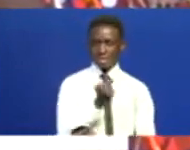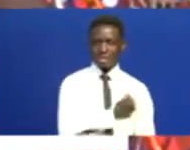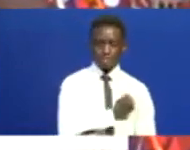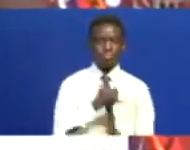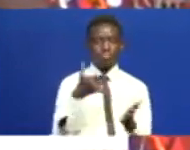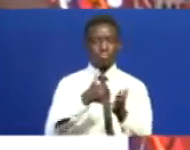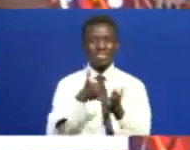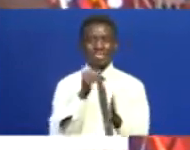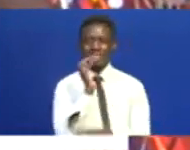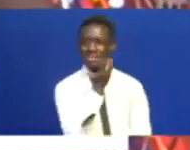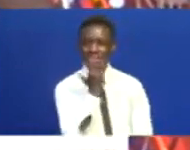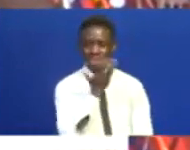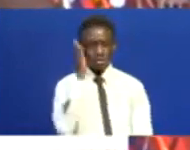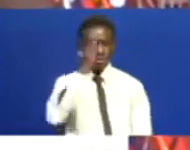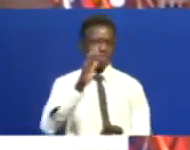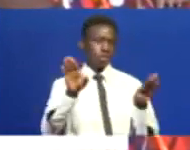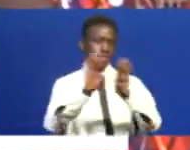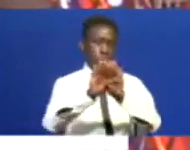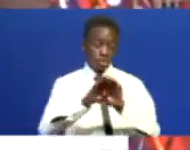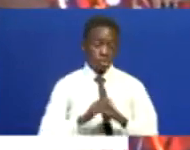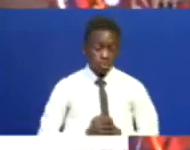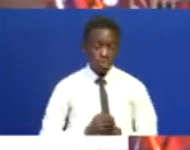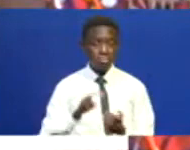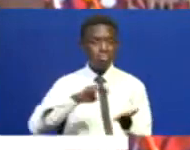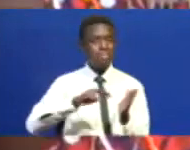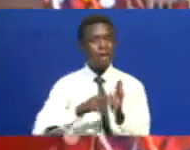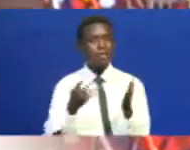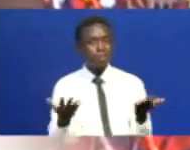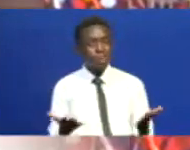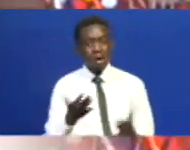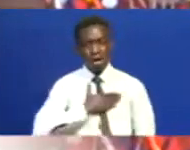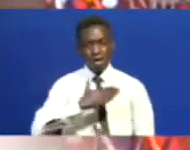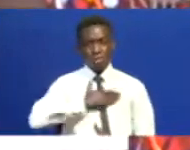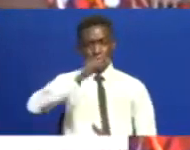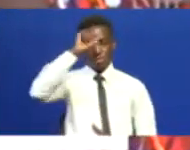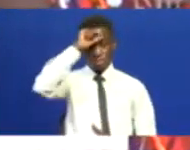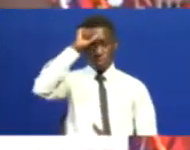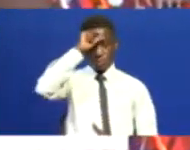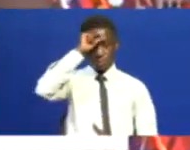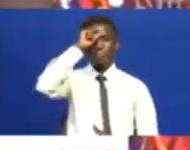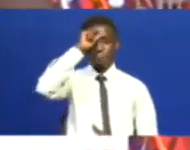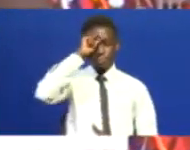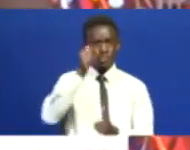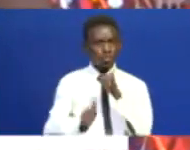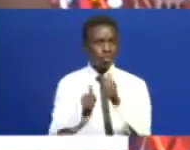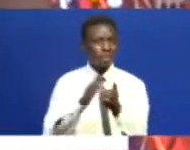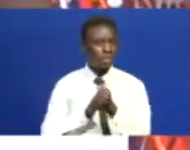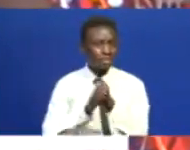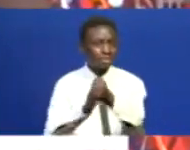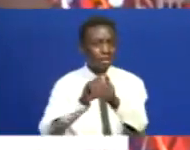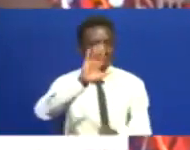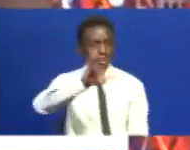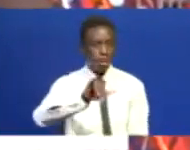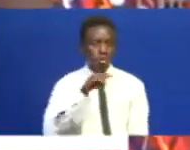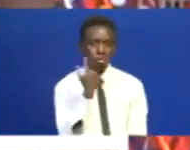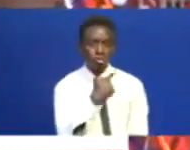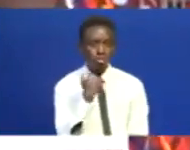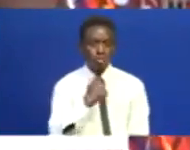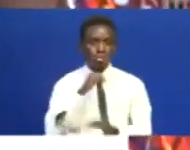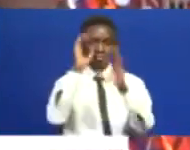President ndio atatufungia. Ina maana kwamba serikali yetu tukufu ambayo inaongozwa na rais